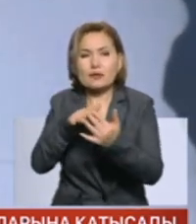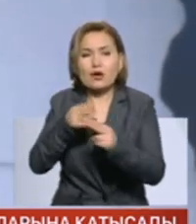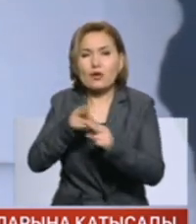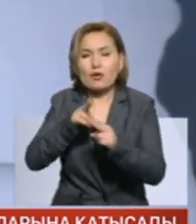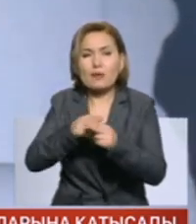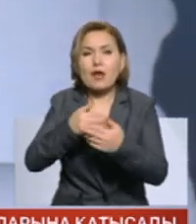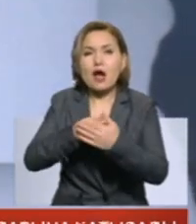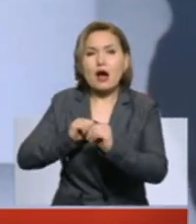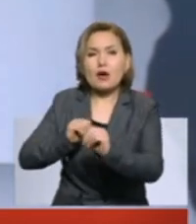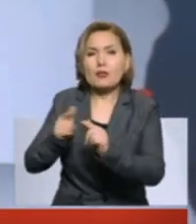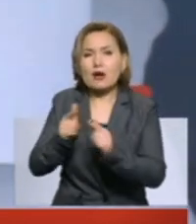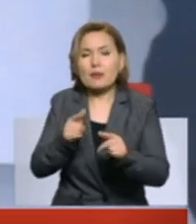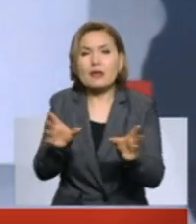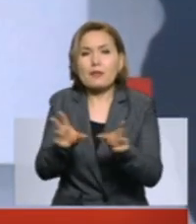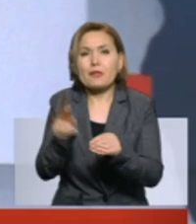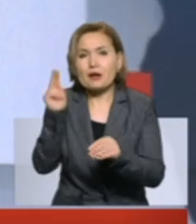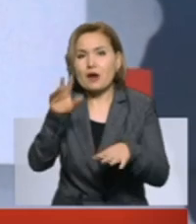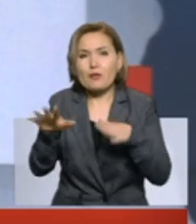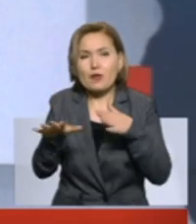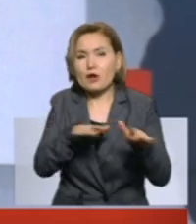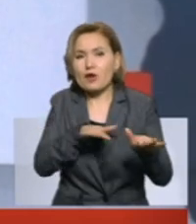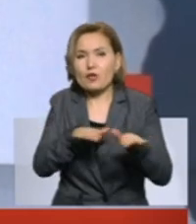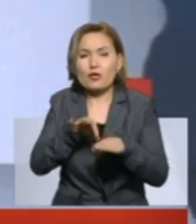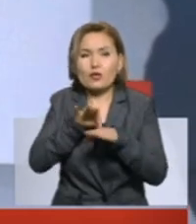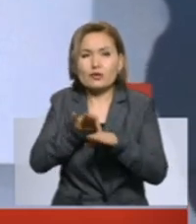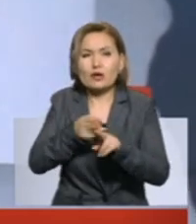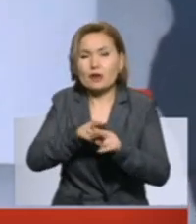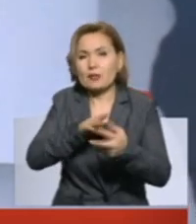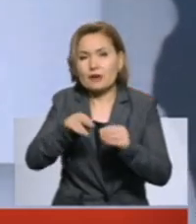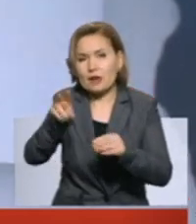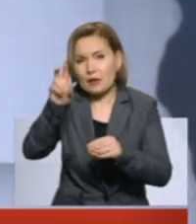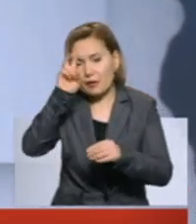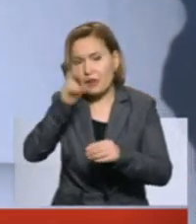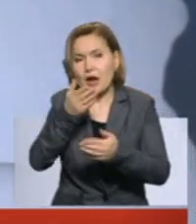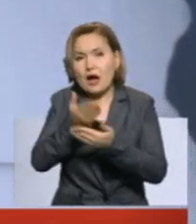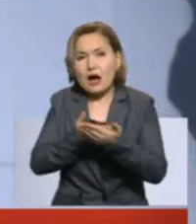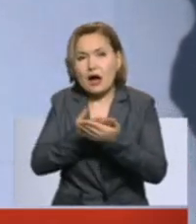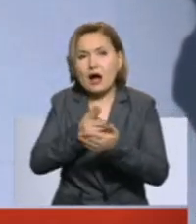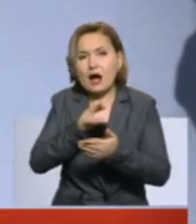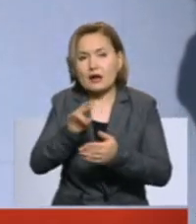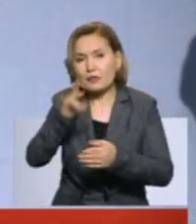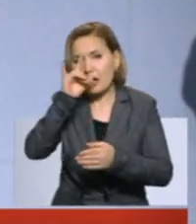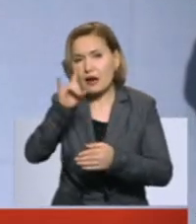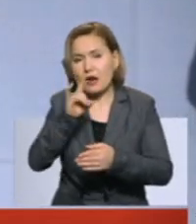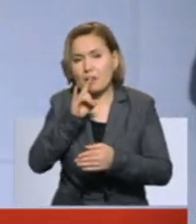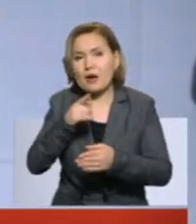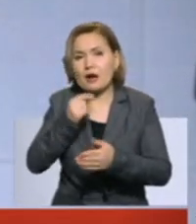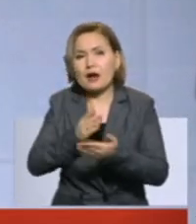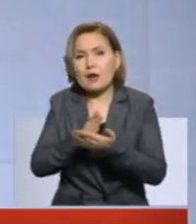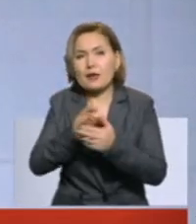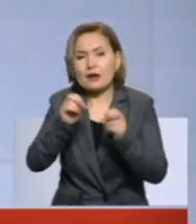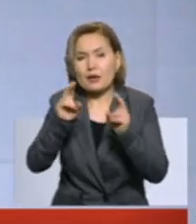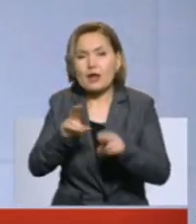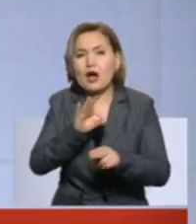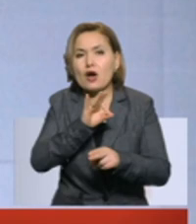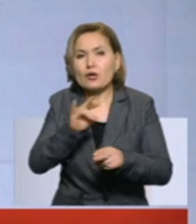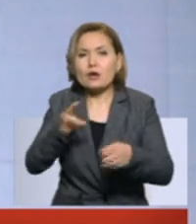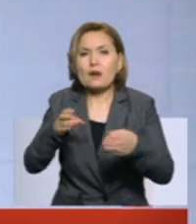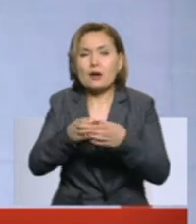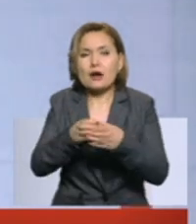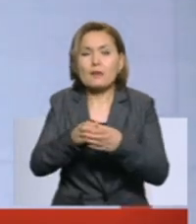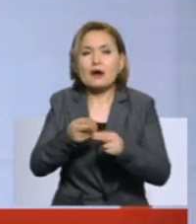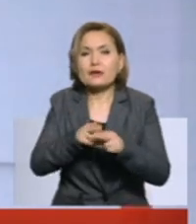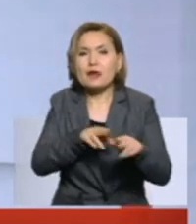алдын алуға қатысты бірлескен іс-әрекетке қосқан үлесіміз. Мемлекеттік кеңесші Ерлан Қарин қазақстандық әскери қызметшілерді Біркен ұлттар